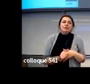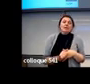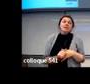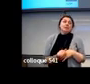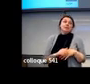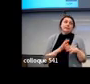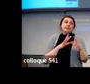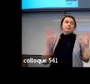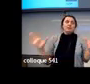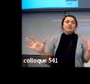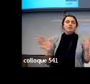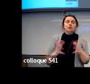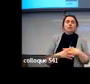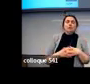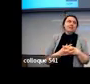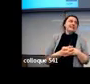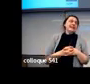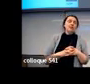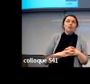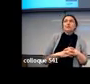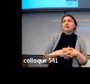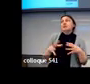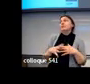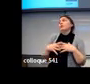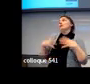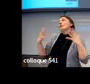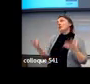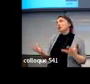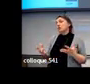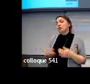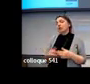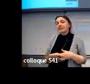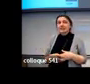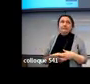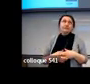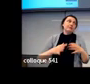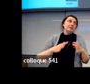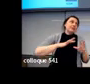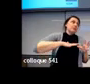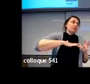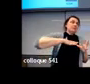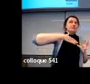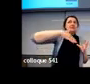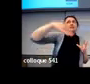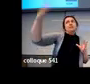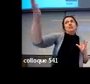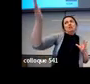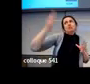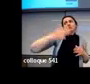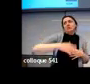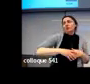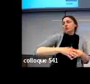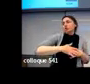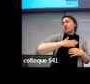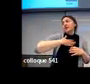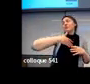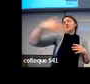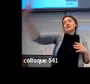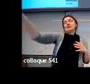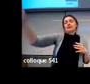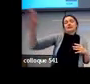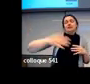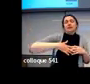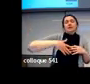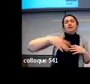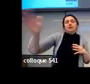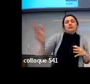Rapidement, là, c'était quoi la ligne de temps pour la gestion du projet? C'est très long, ça se trouve être un ouvrage collectif. C'est vraiment toute l'expertise de la gestion de données de recherche est